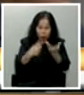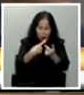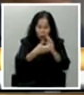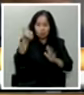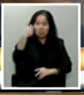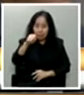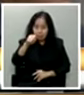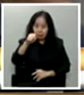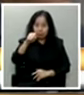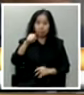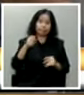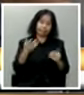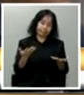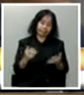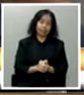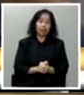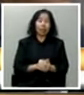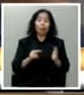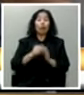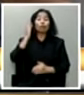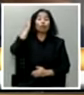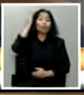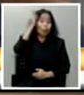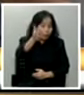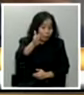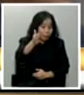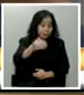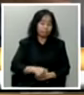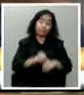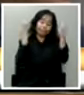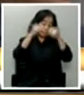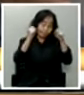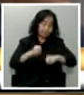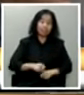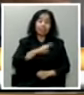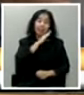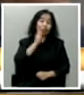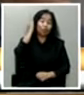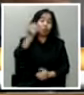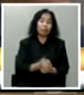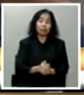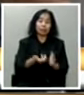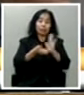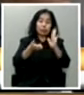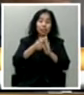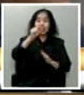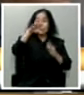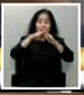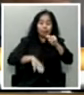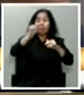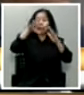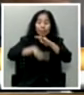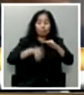เสียงเพราะฉะนั้นการลงมติของเราต่อไปในอนาคตนะทุกมติครับจะมีเสียงไม่เกิน25คะแนนอย่างแน่น